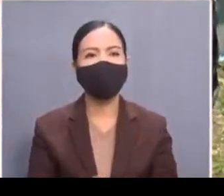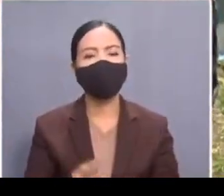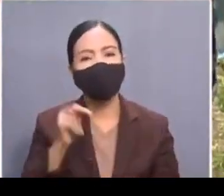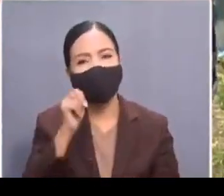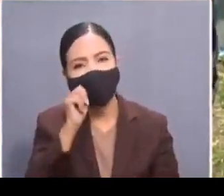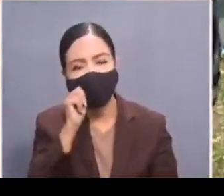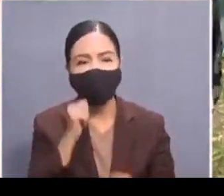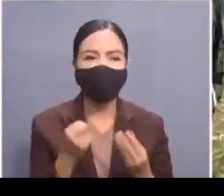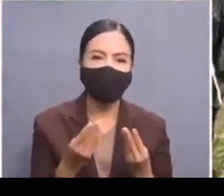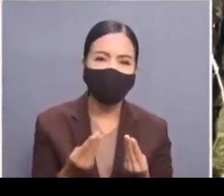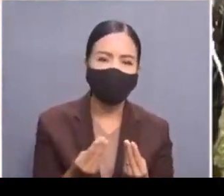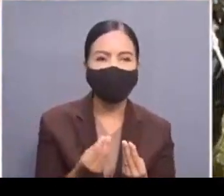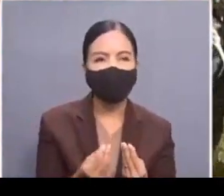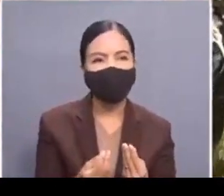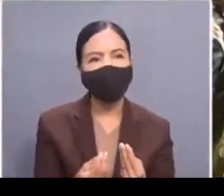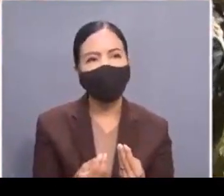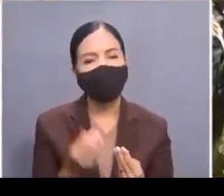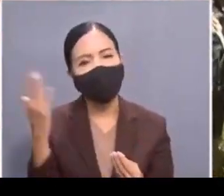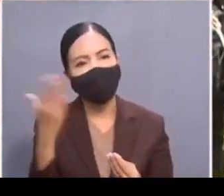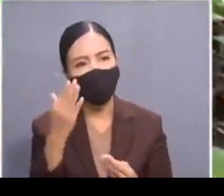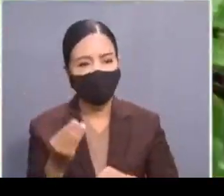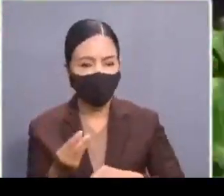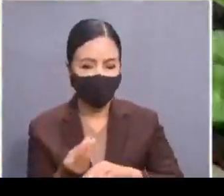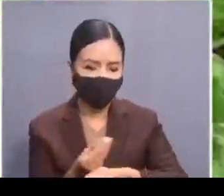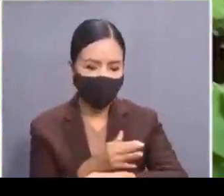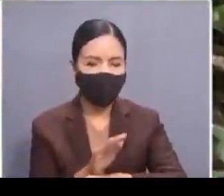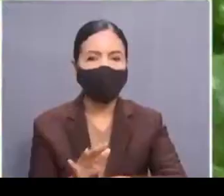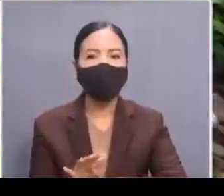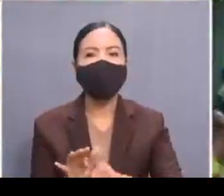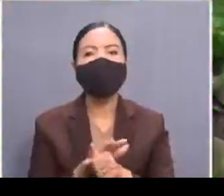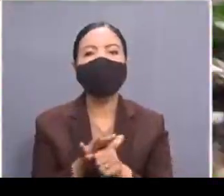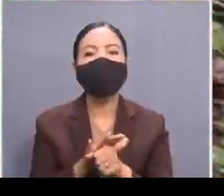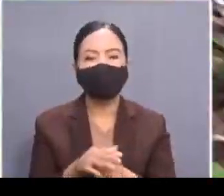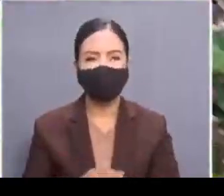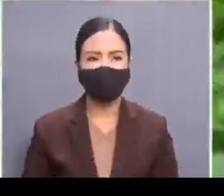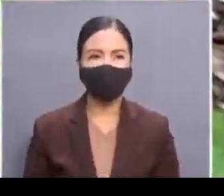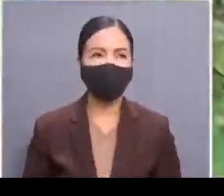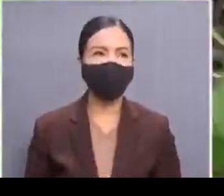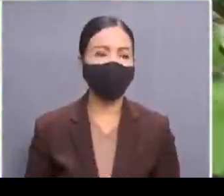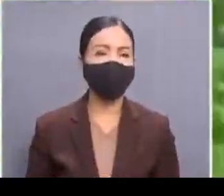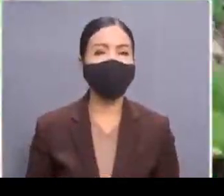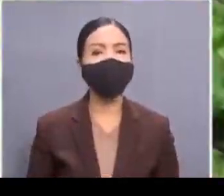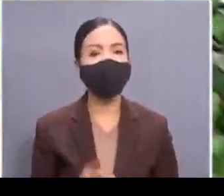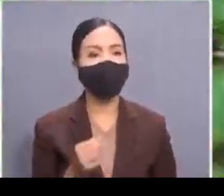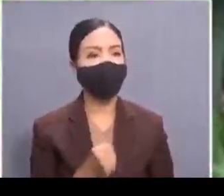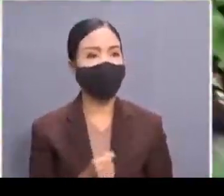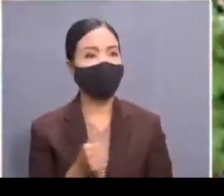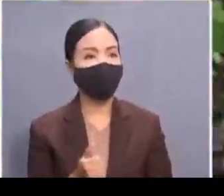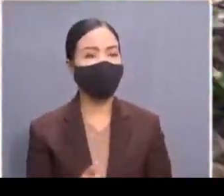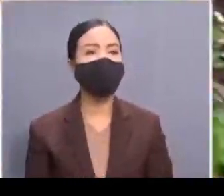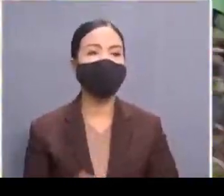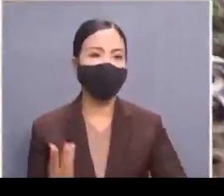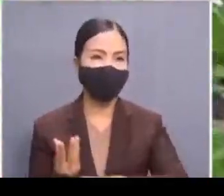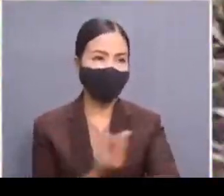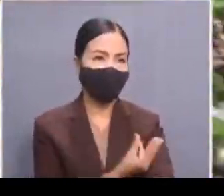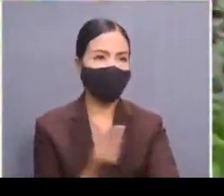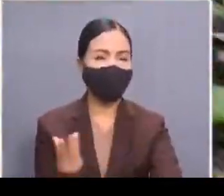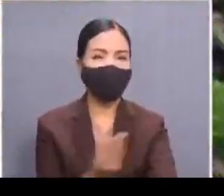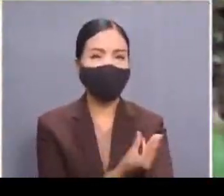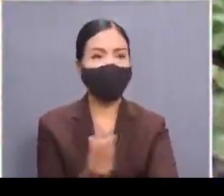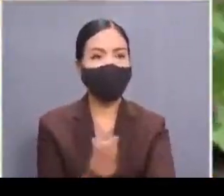ำทั้งอาหารทั้งอากาศได้พอดีครับผมมันสามารถทำได้ปลูกได้โดย